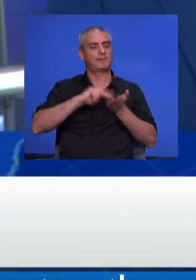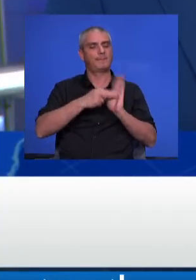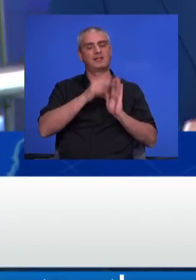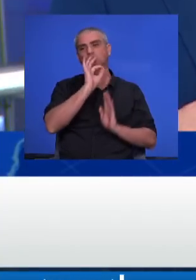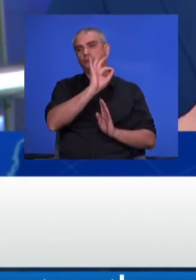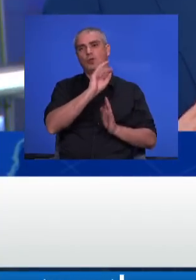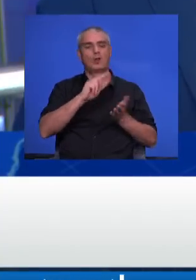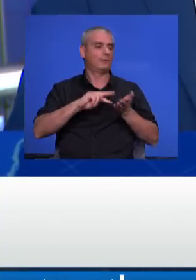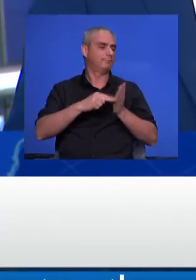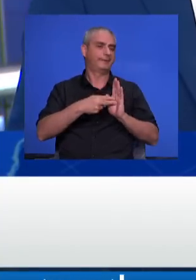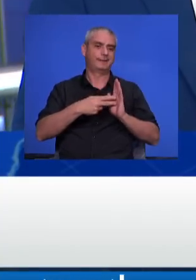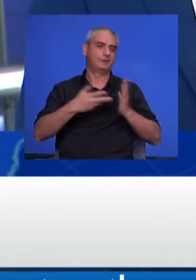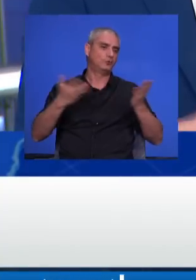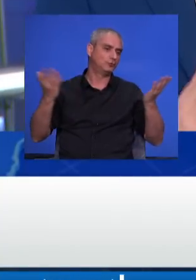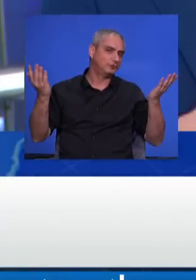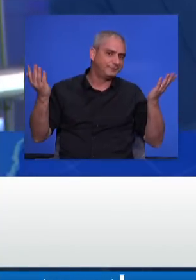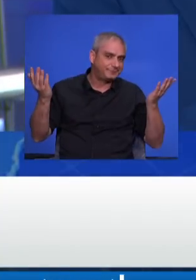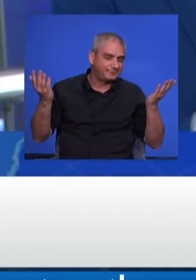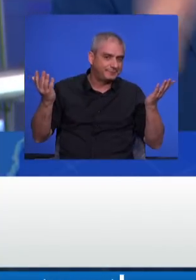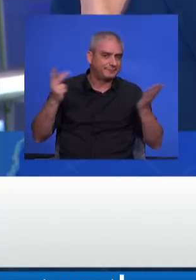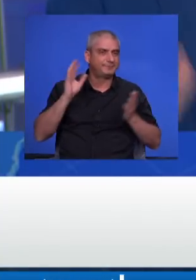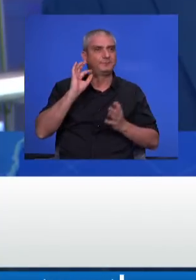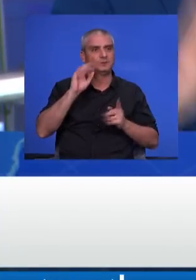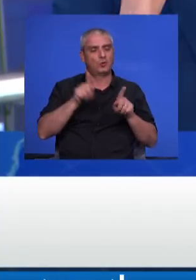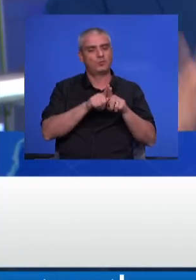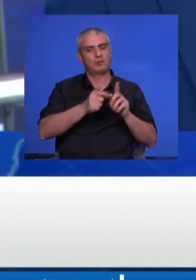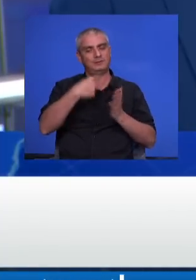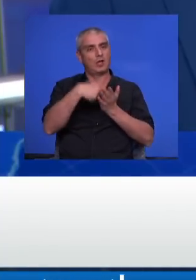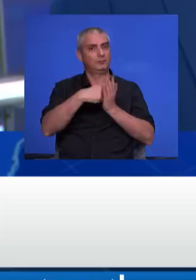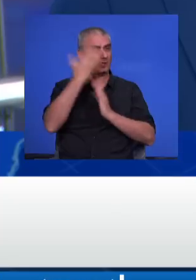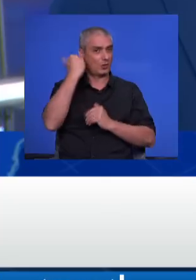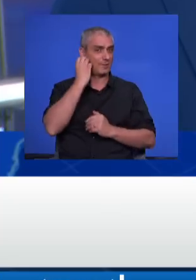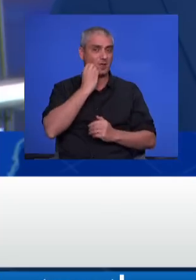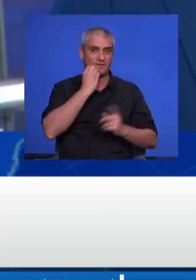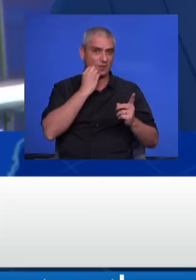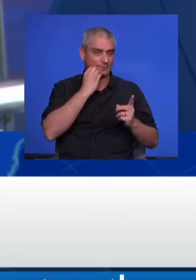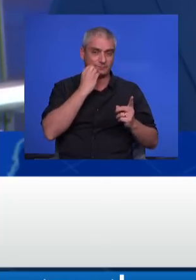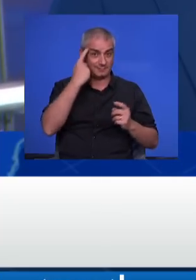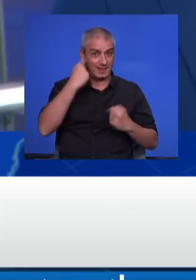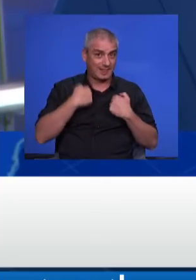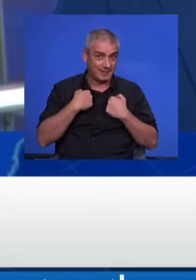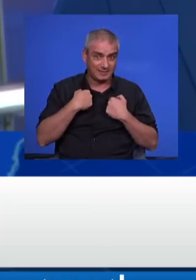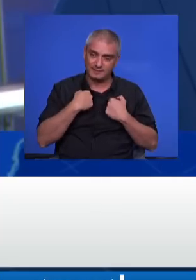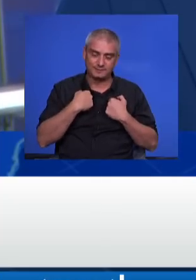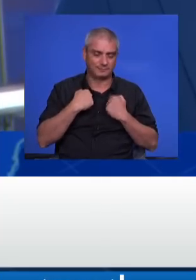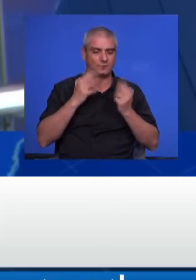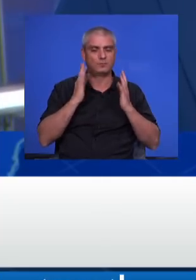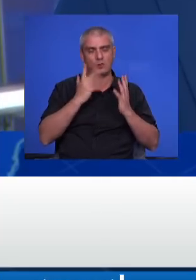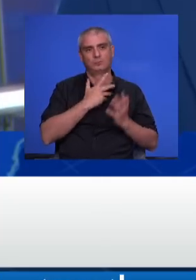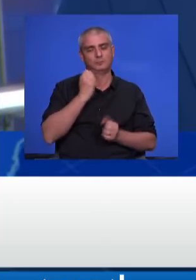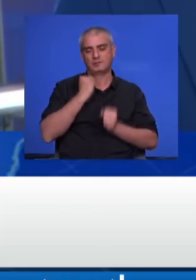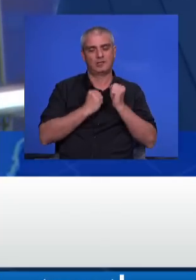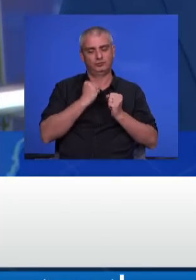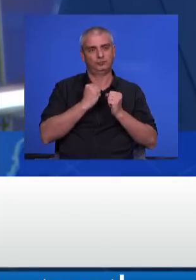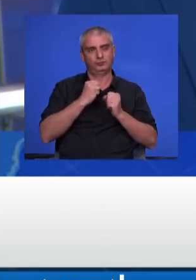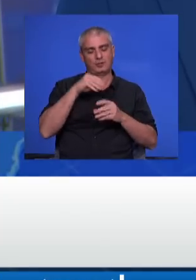היא מדיניות, מדיניות שדומה לשר האוצר הקודם, אביגדור ליברמן, לדעתי, גם אם הוא מאוד ירצה לו, מאוד קשה להעביר את זה